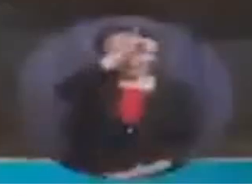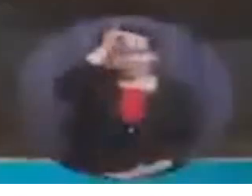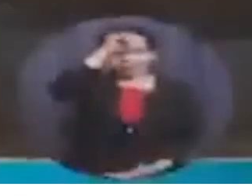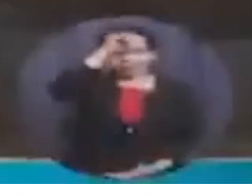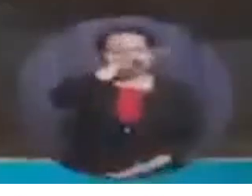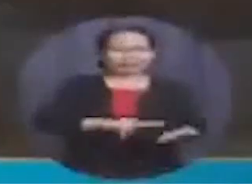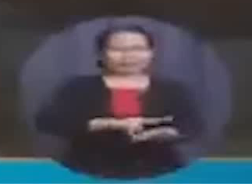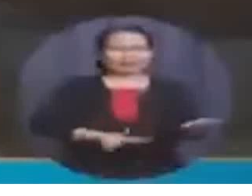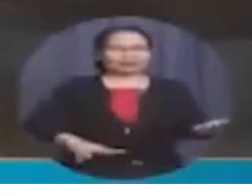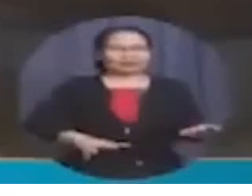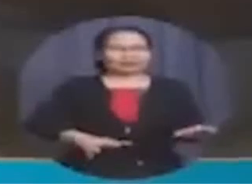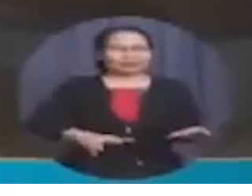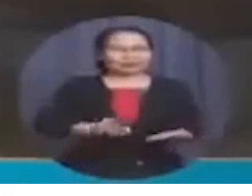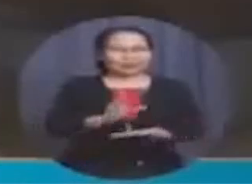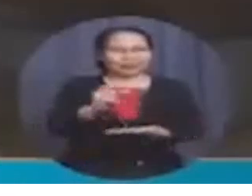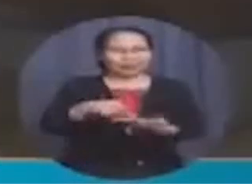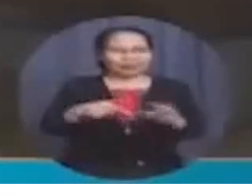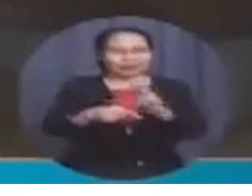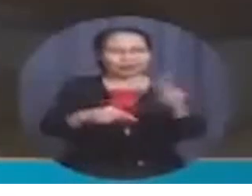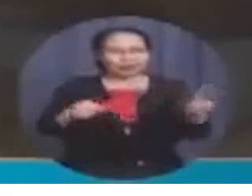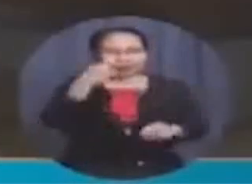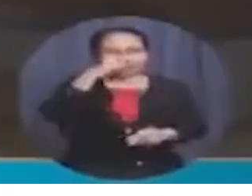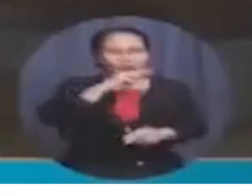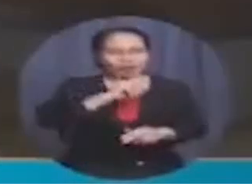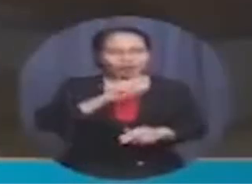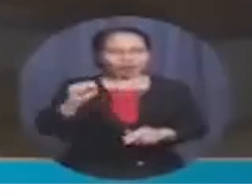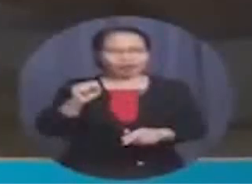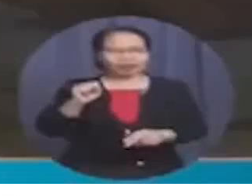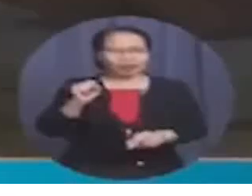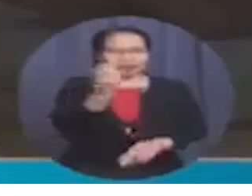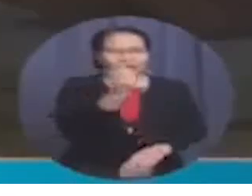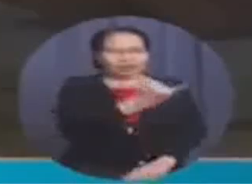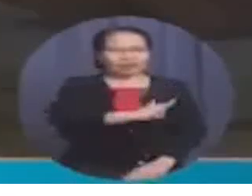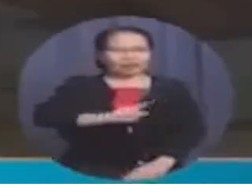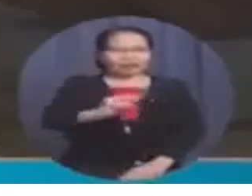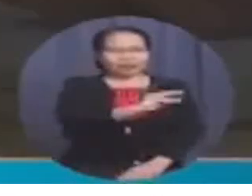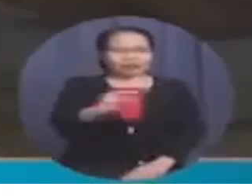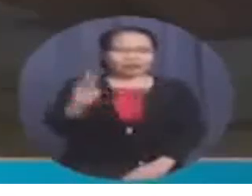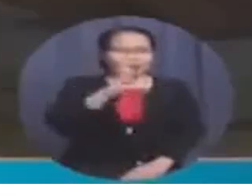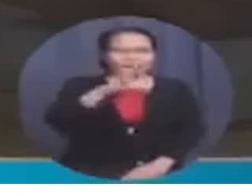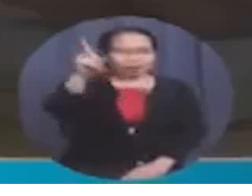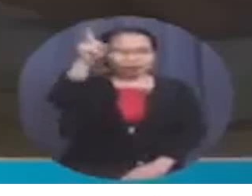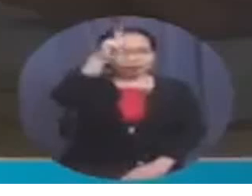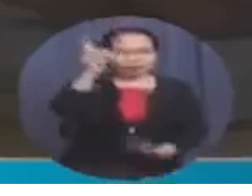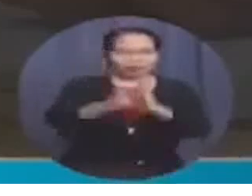Basa sa isang talata, 1:22 ng Roma. Sila'y mga